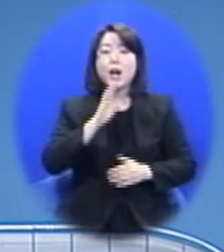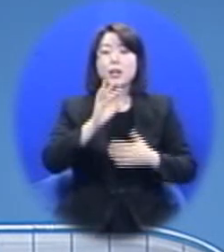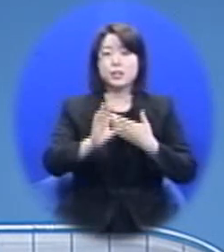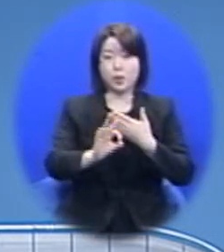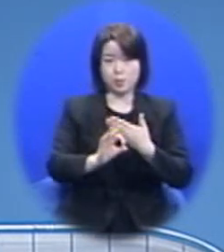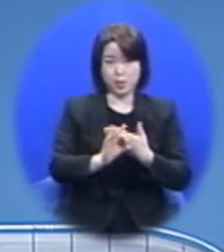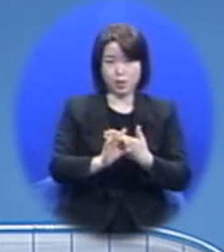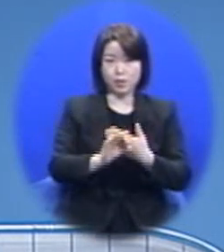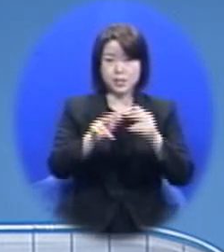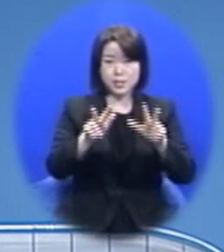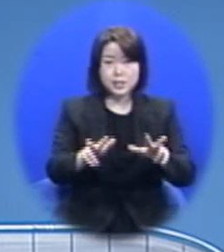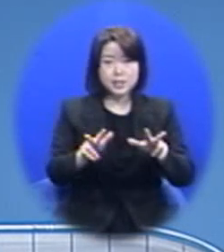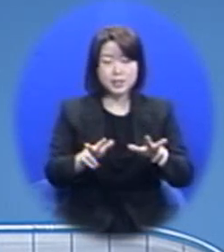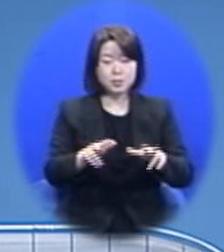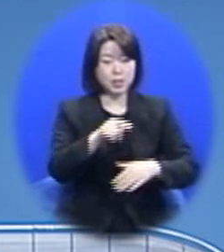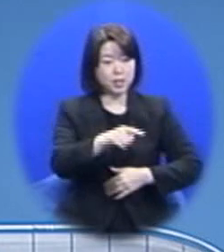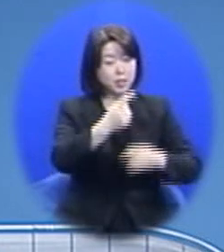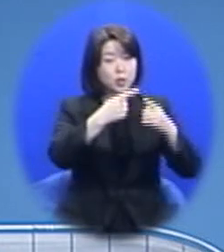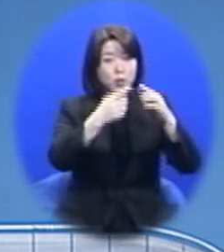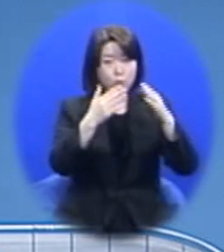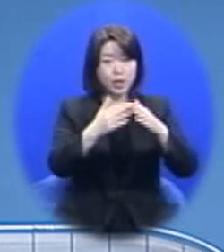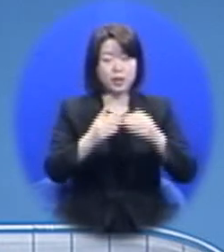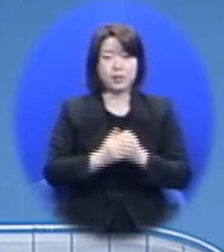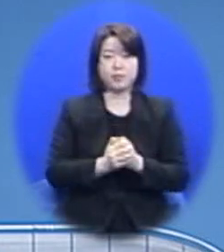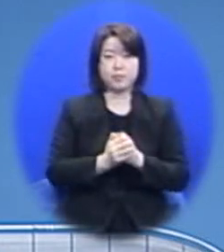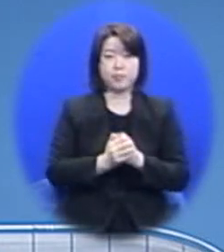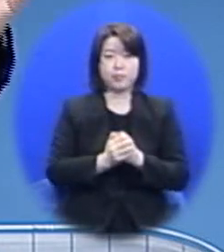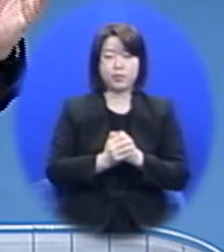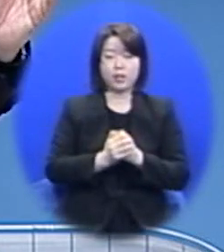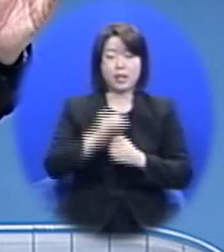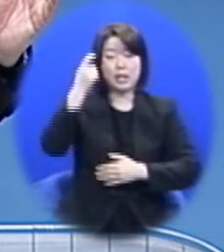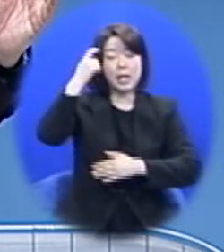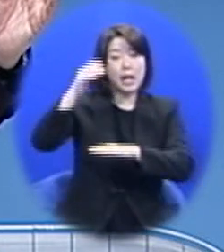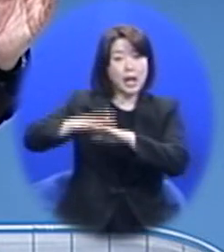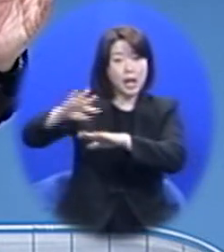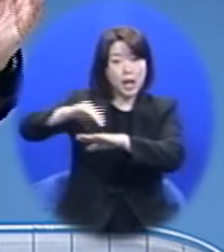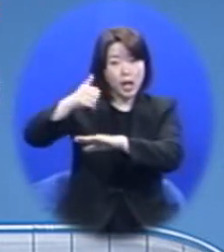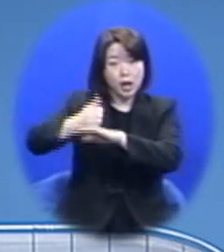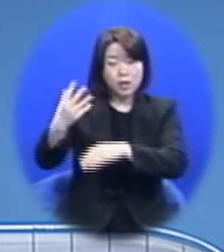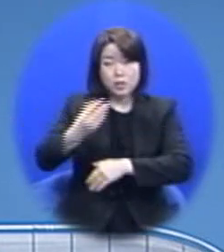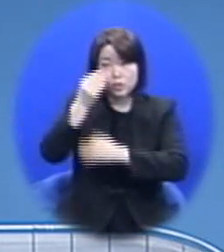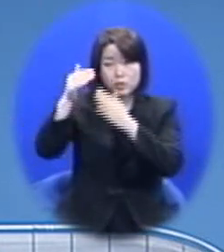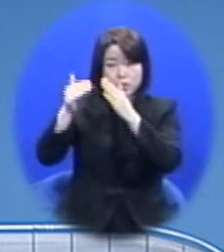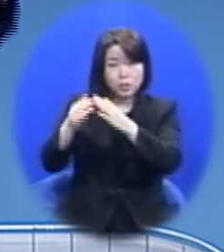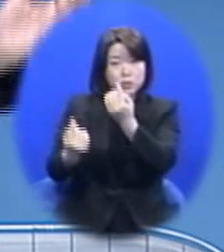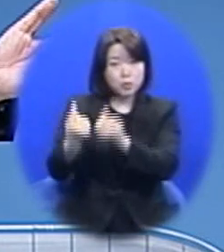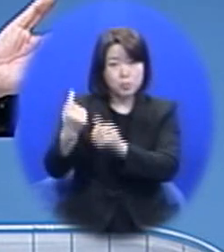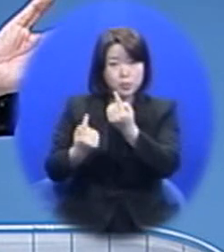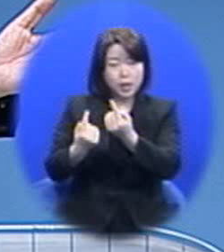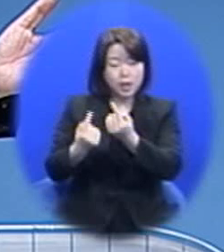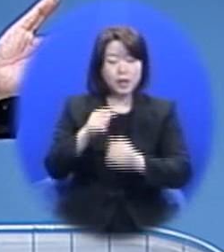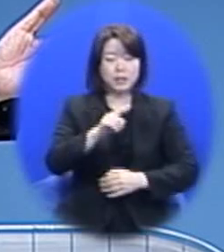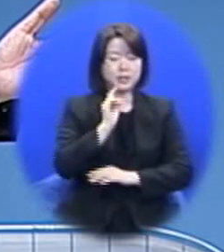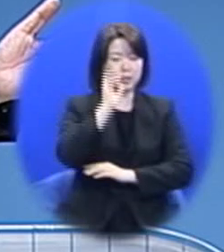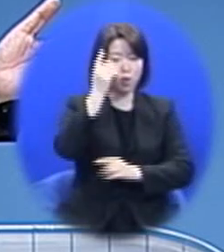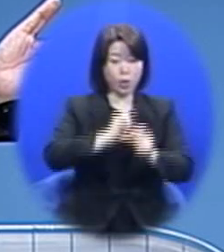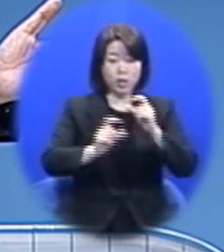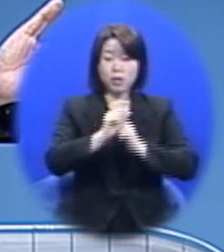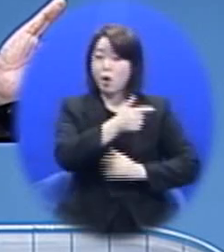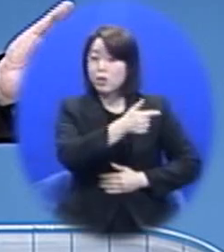그러면 지금 이 교회가 솔로몬 성전보다 그 영광이 더 크다고